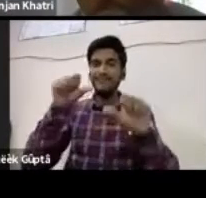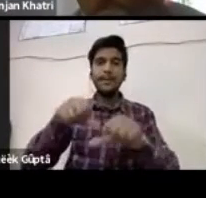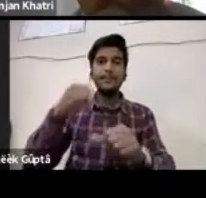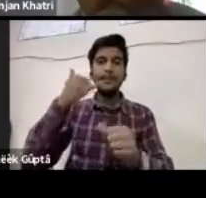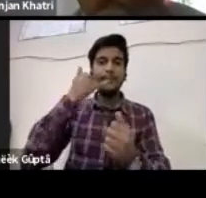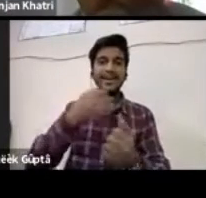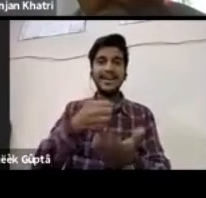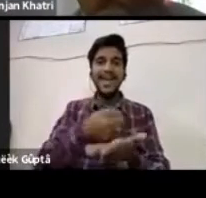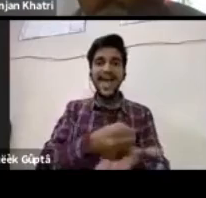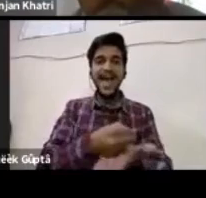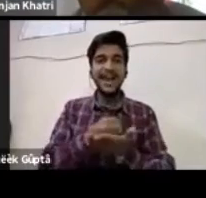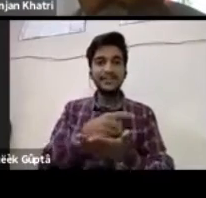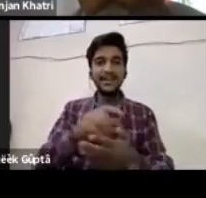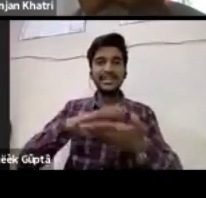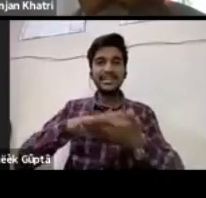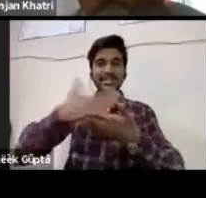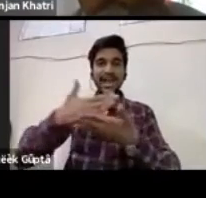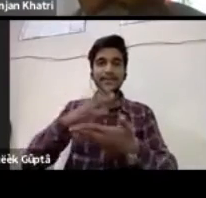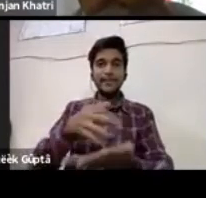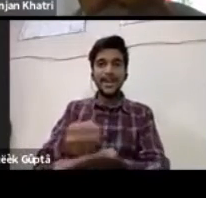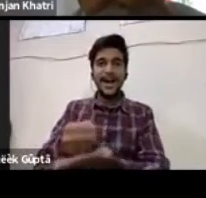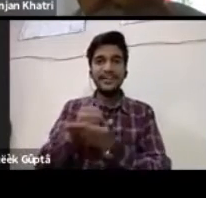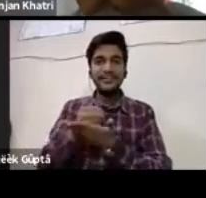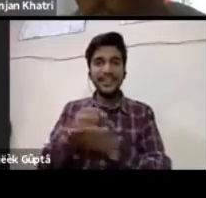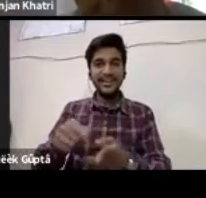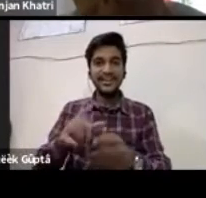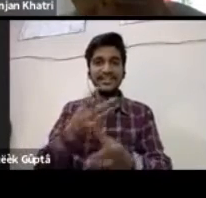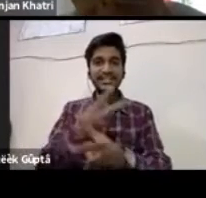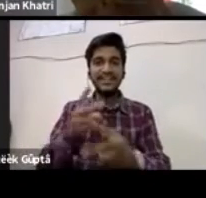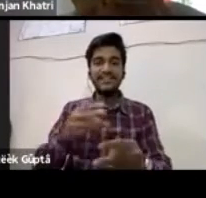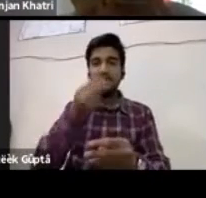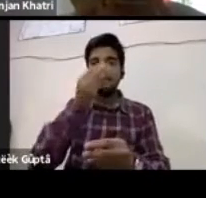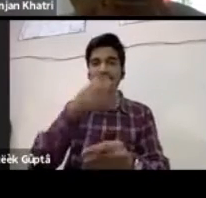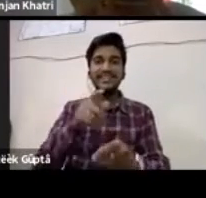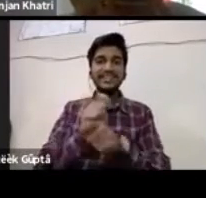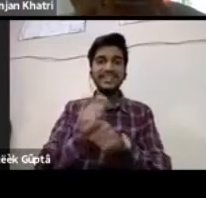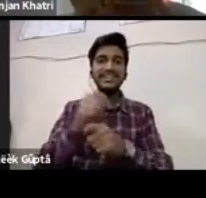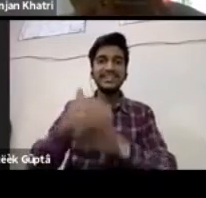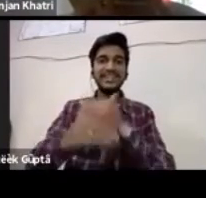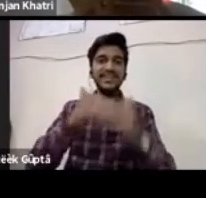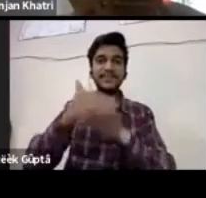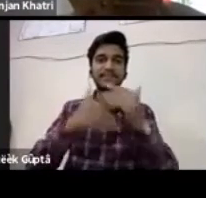ओसीआर भी अवेलेबल है,